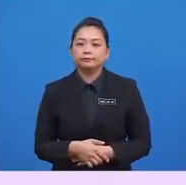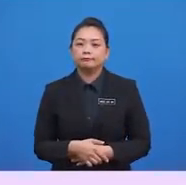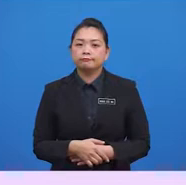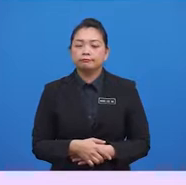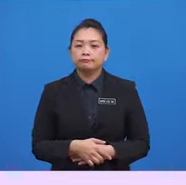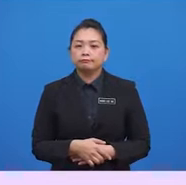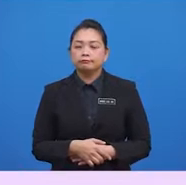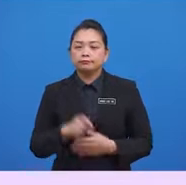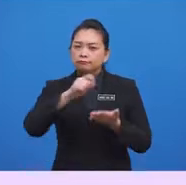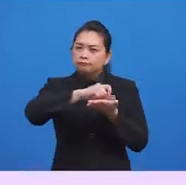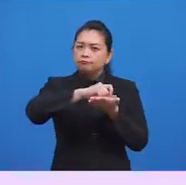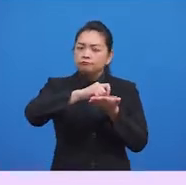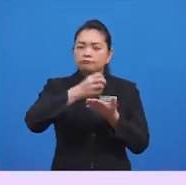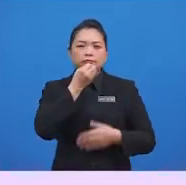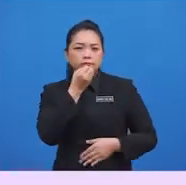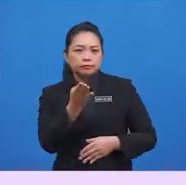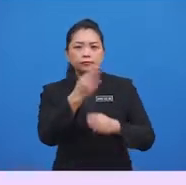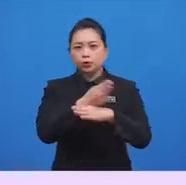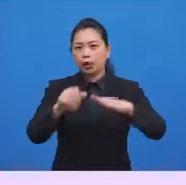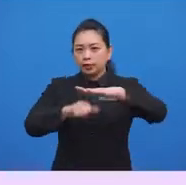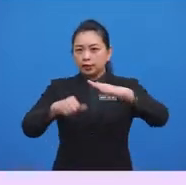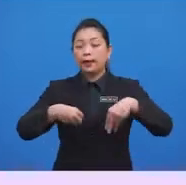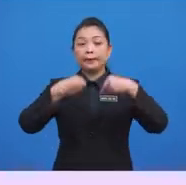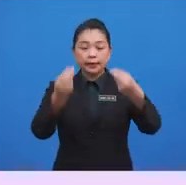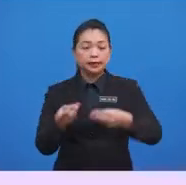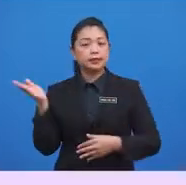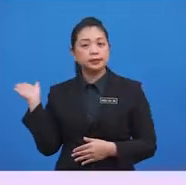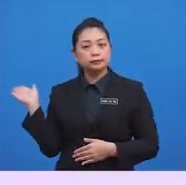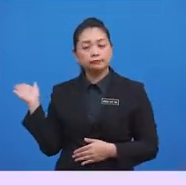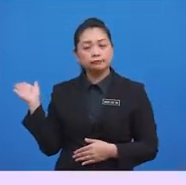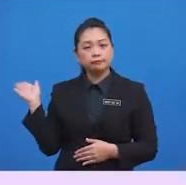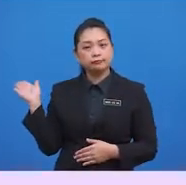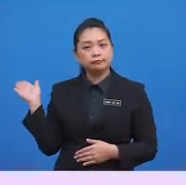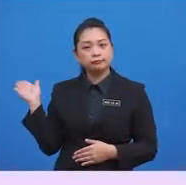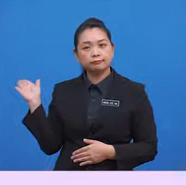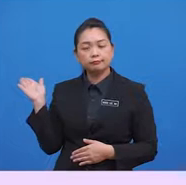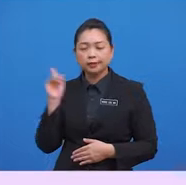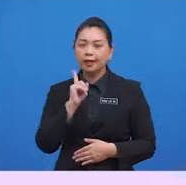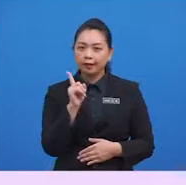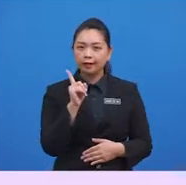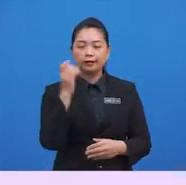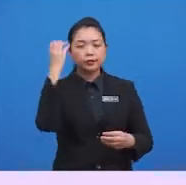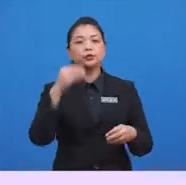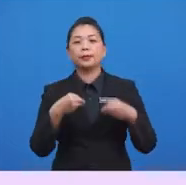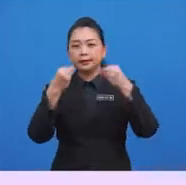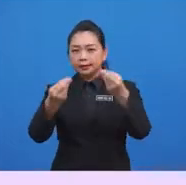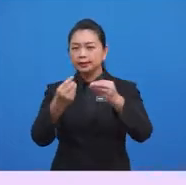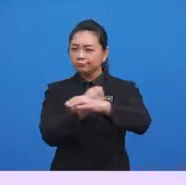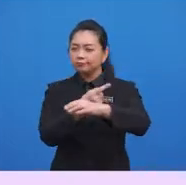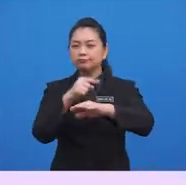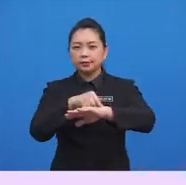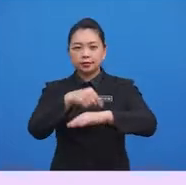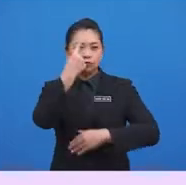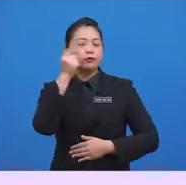Nyatakan bentuk asas bagi bentuk tiga dimensi ini. Ha, cikgu beri sedikit masa untuk